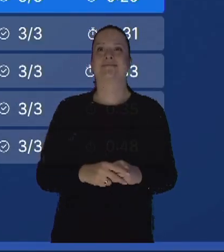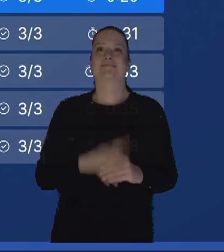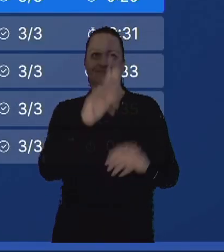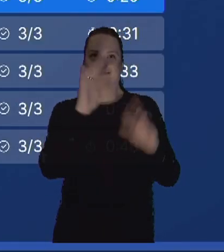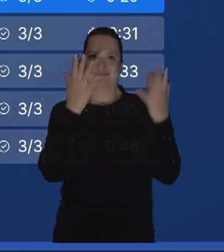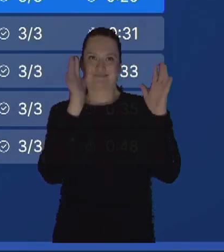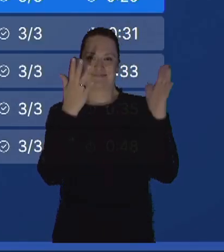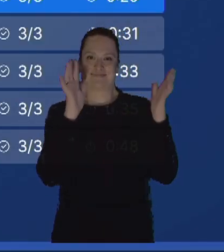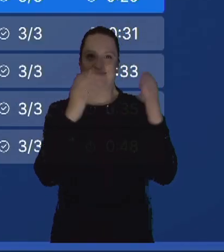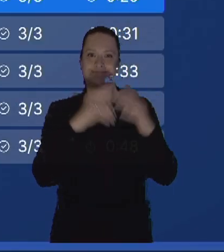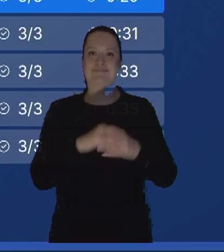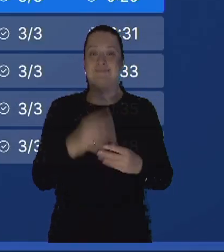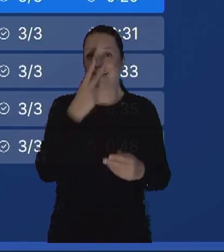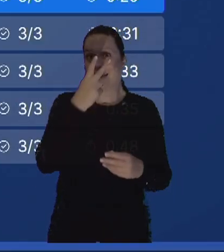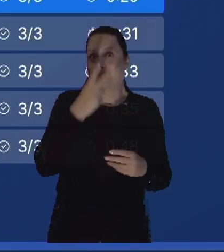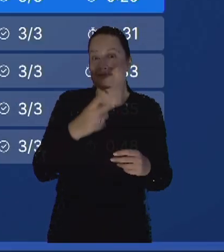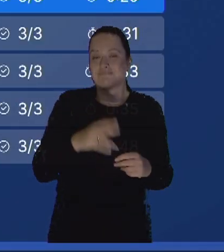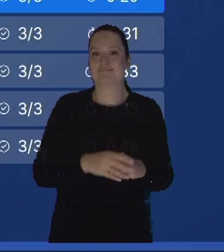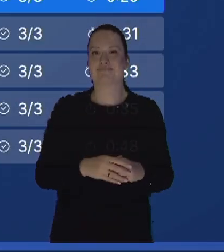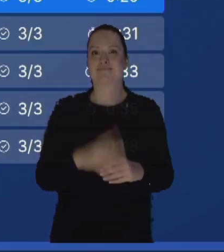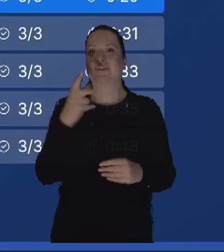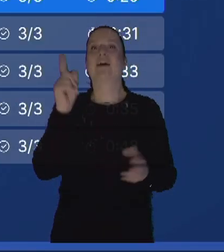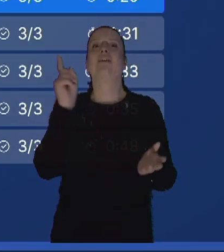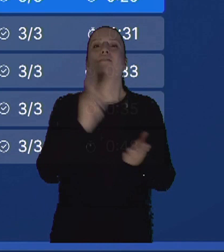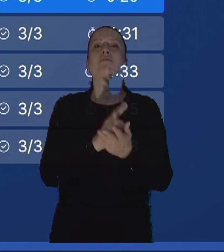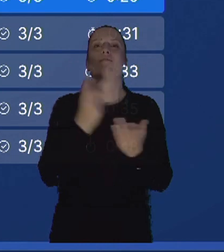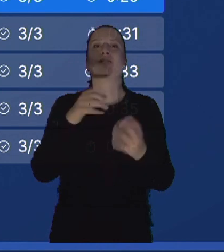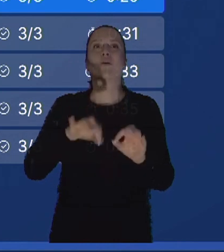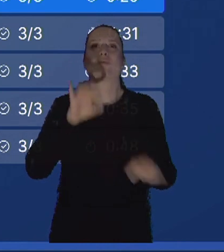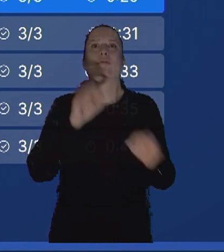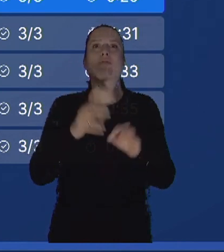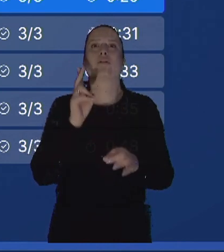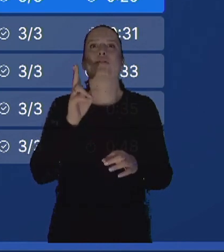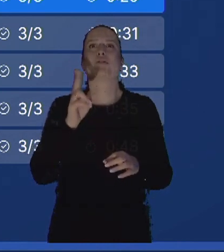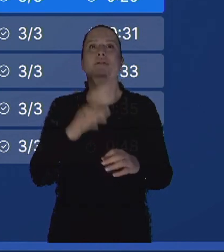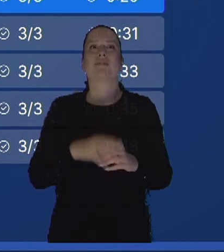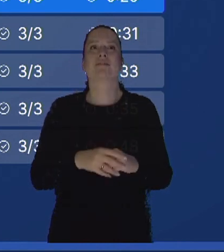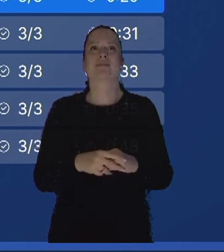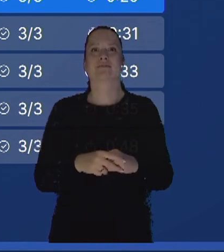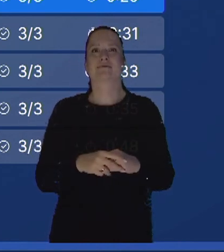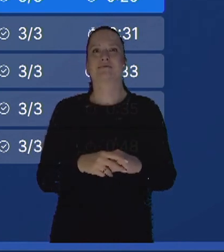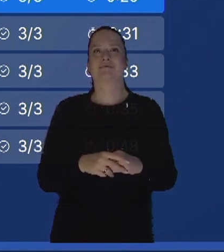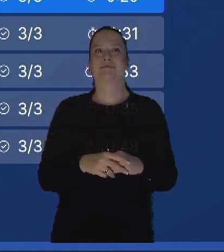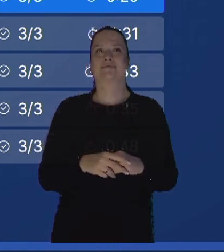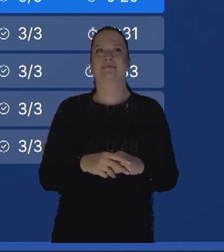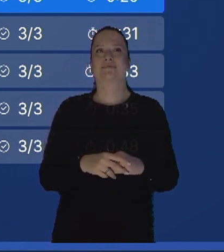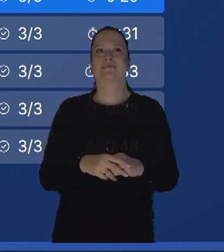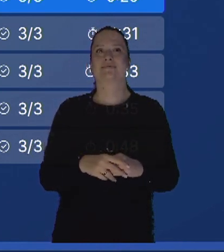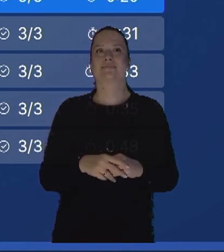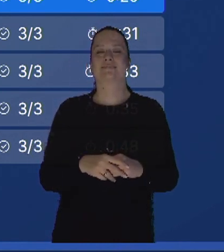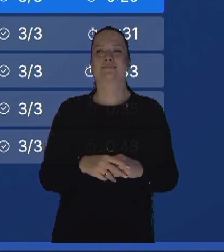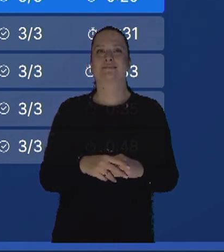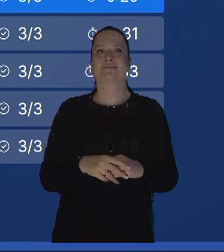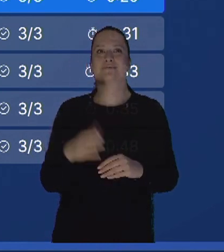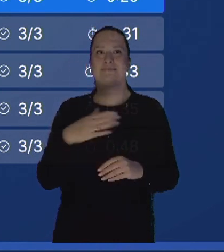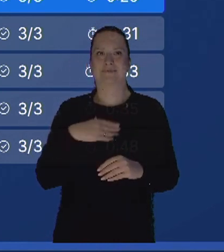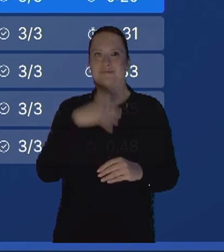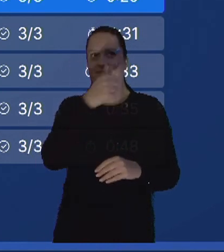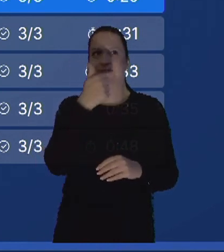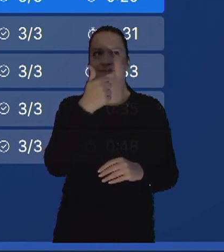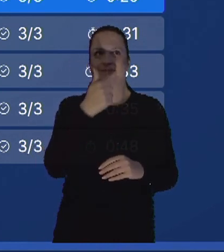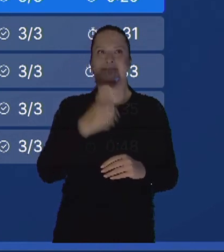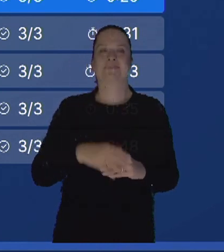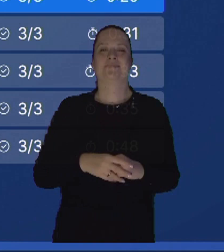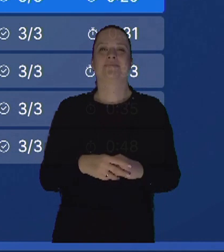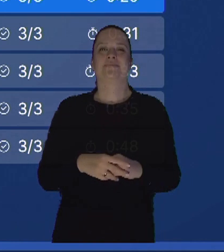brawa. A zobaczmy, kto wygrywa w głosowaniu sali. O, mamy już pierwsze osoby,